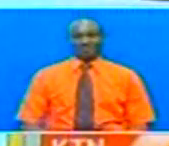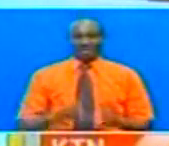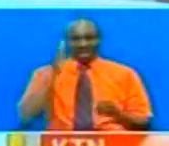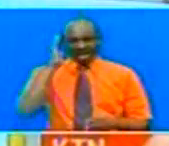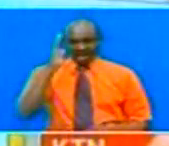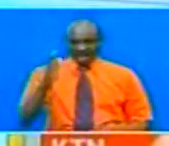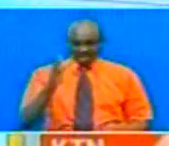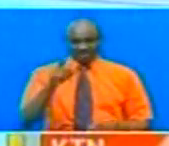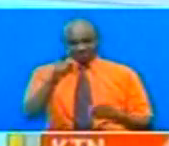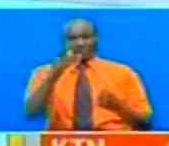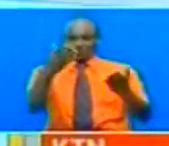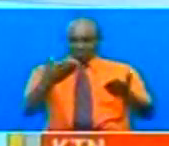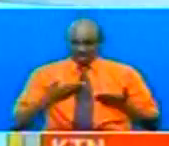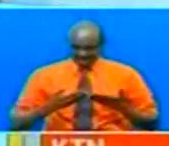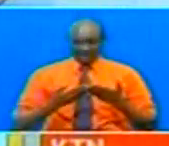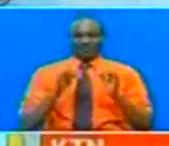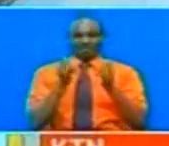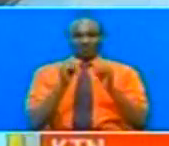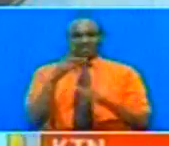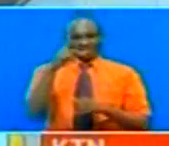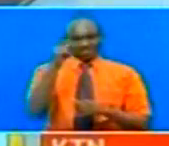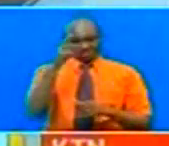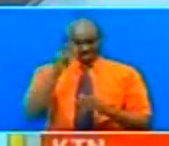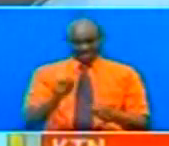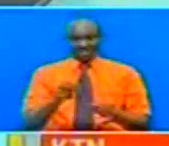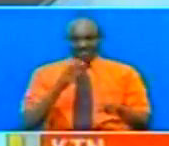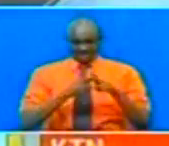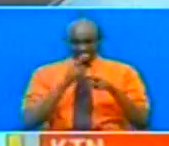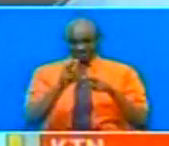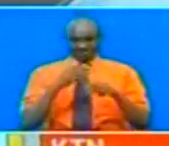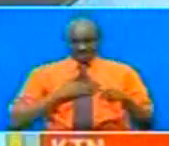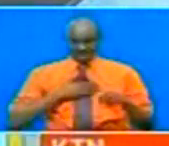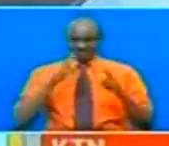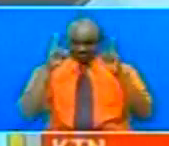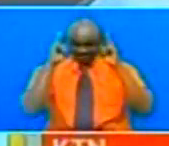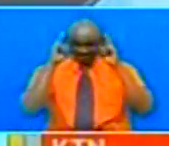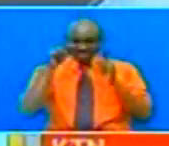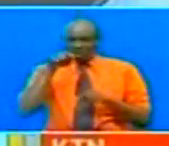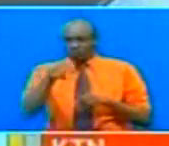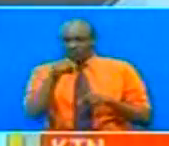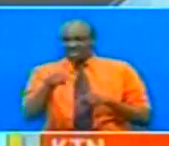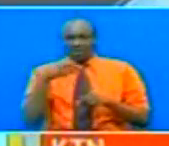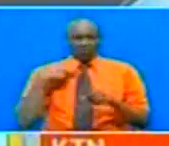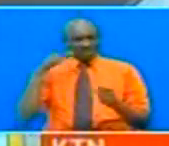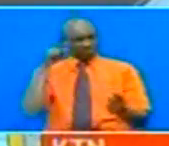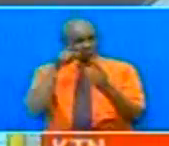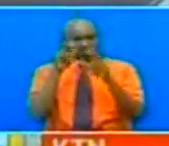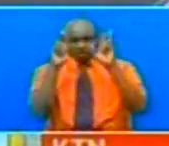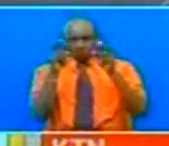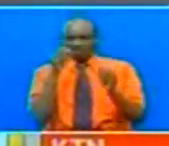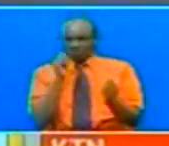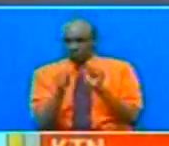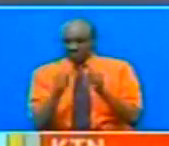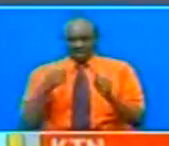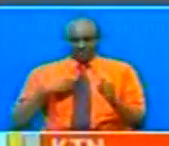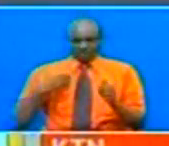Kwa mtazamaji na karibu kwa taarifa za KTN leo, naitwa Mashirima Kapombe. Ikiwa ni siku ambayo tunazingatia swala la uwiano